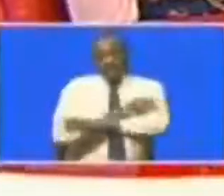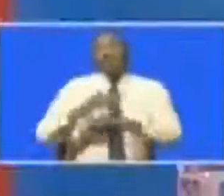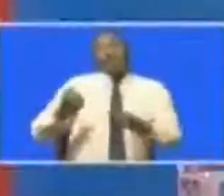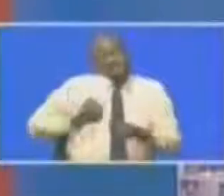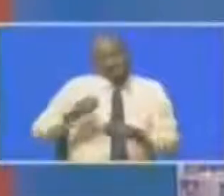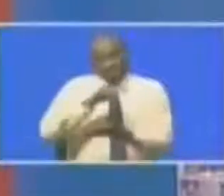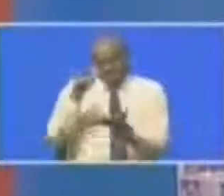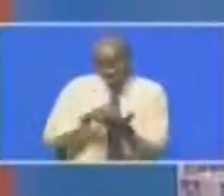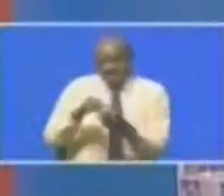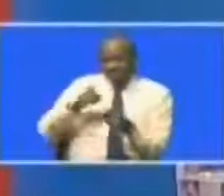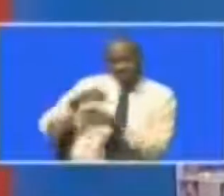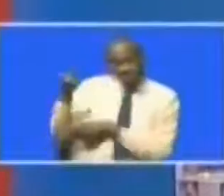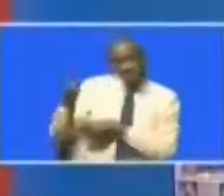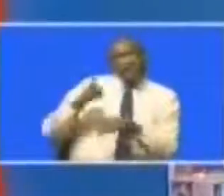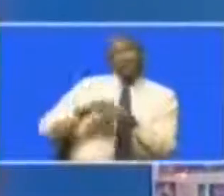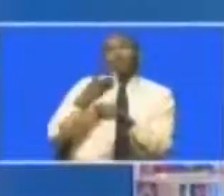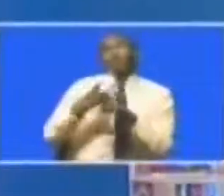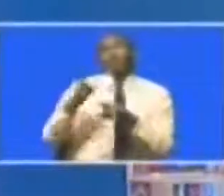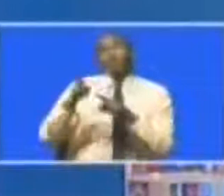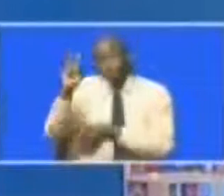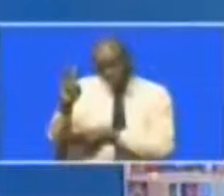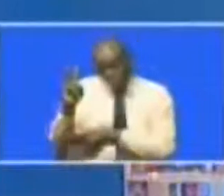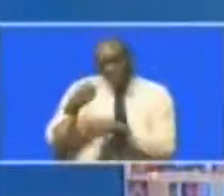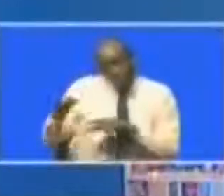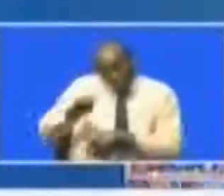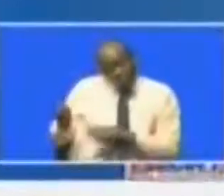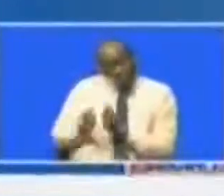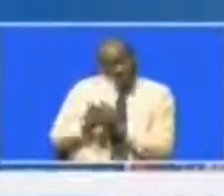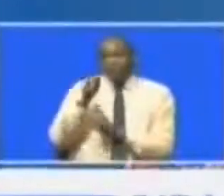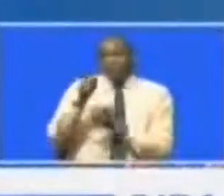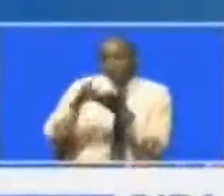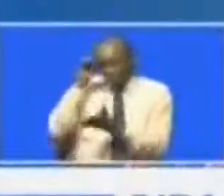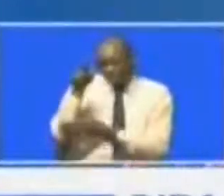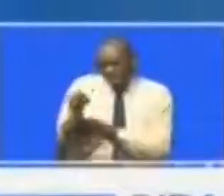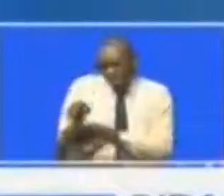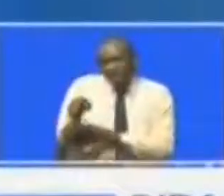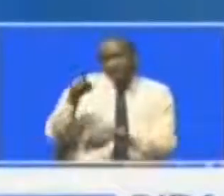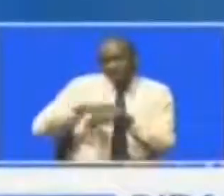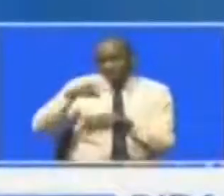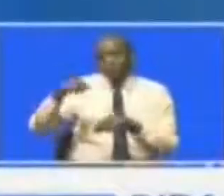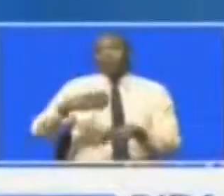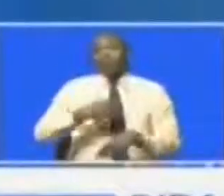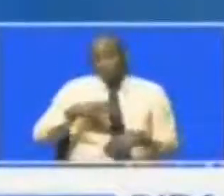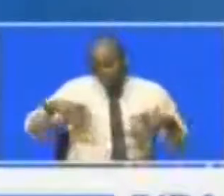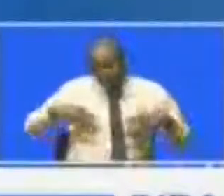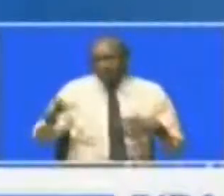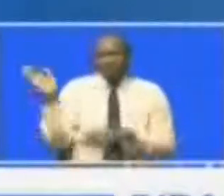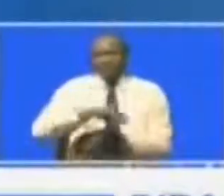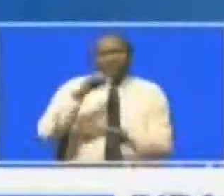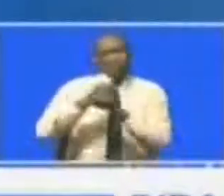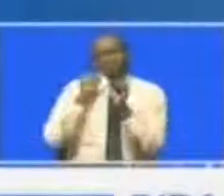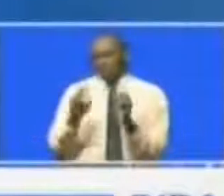huko, tulipokuwa kidato cha pili, kuna mwanafunzi mmoja ambaye tulipoenda likizo hakurudi. Hakurudi